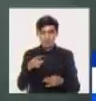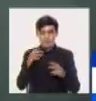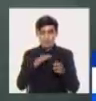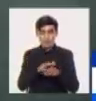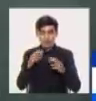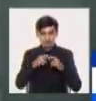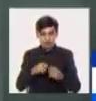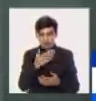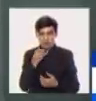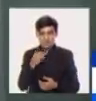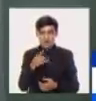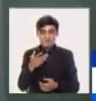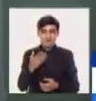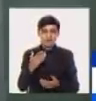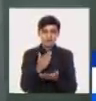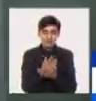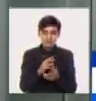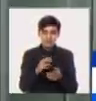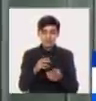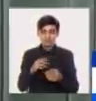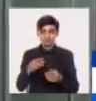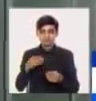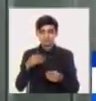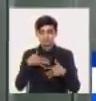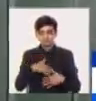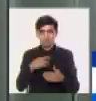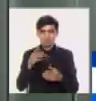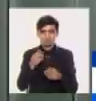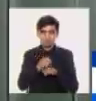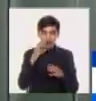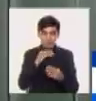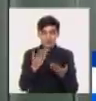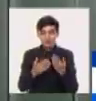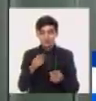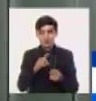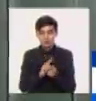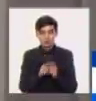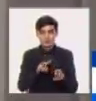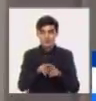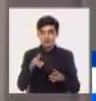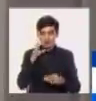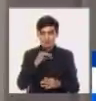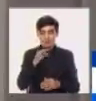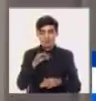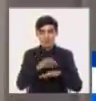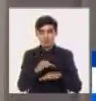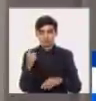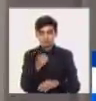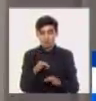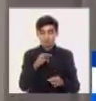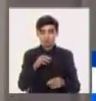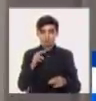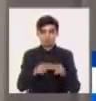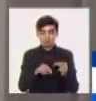зерттелмеген, пайдасы бар жоғы белгісіз екен. Тіпті көбіне кері әсері болады дейді мамандар. Айтуларынша көп жағдайда ауру бір аптадан соң қайтады,